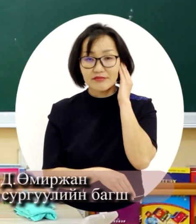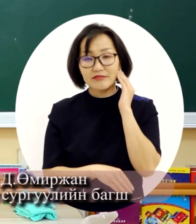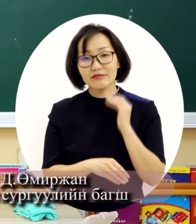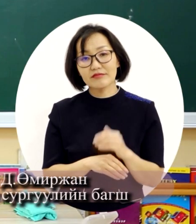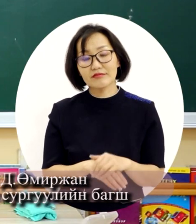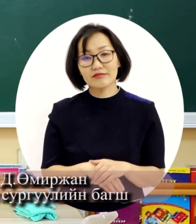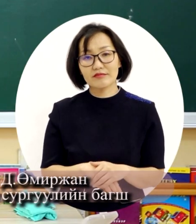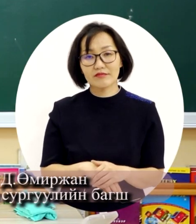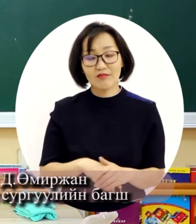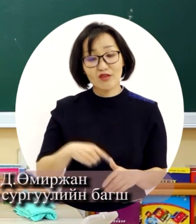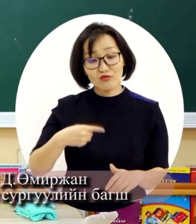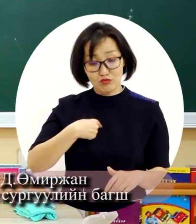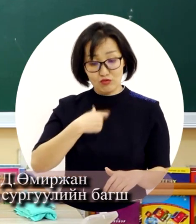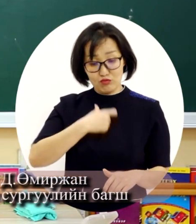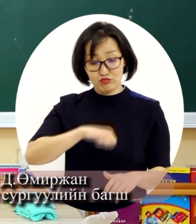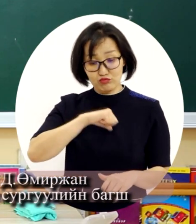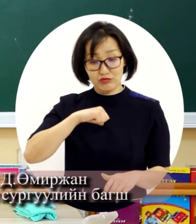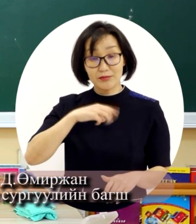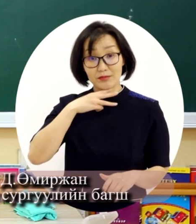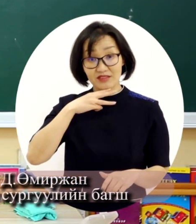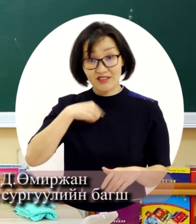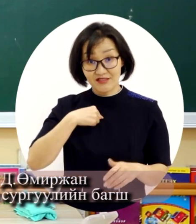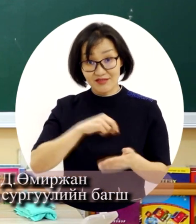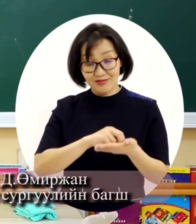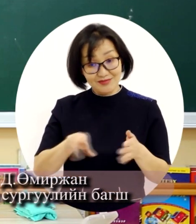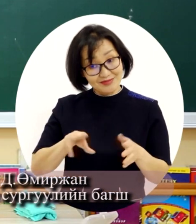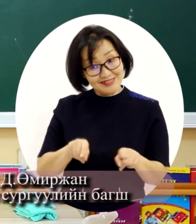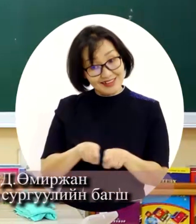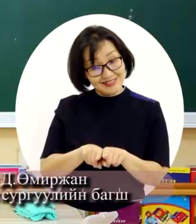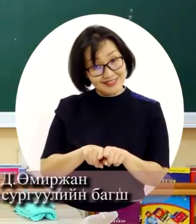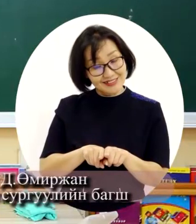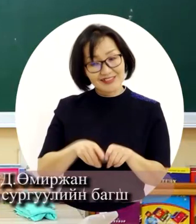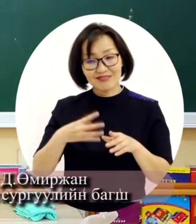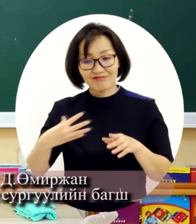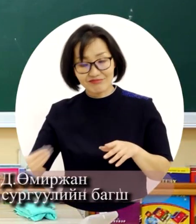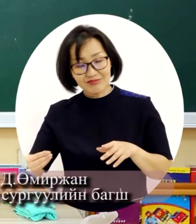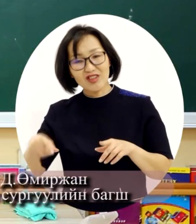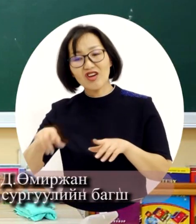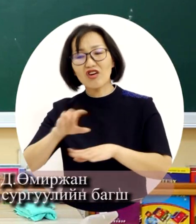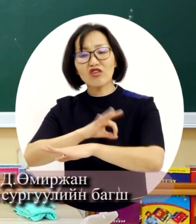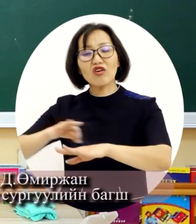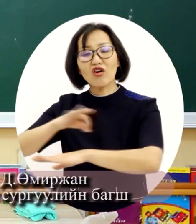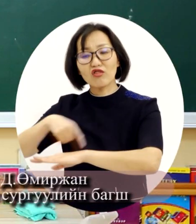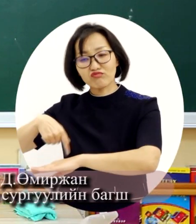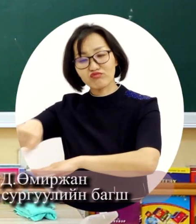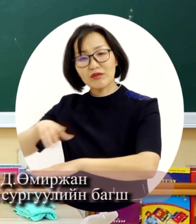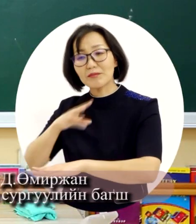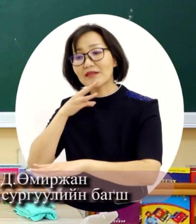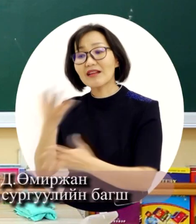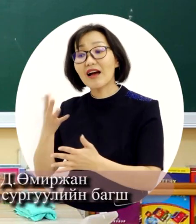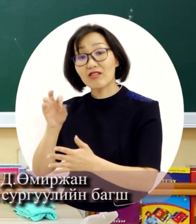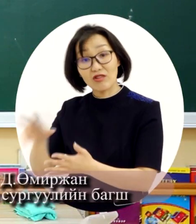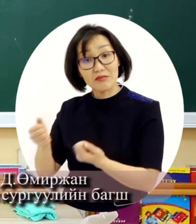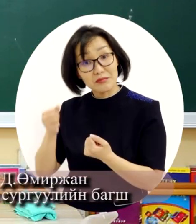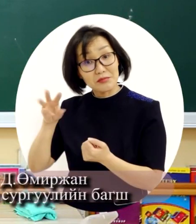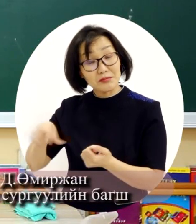Олай болса, жеке адамның жөніндегі ақпаратпен бірдей еліміздің ақпаратын біз қайдан алып білуге болады.